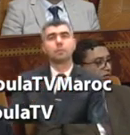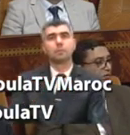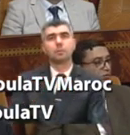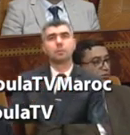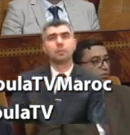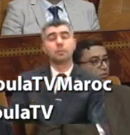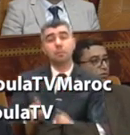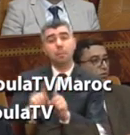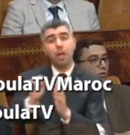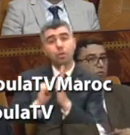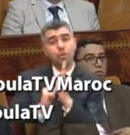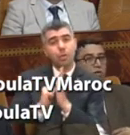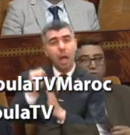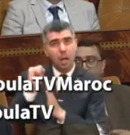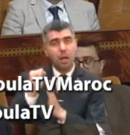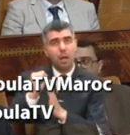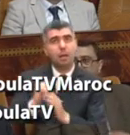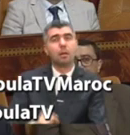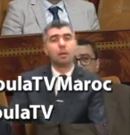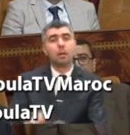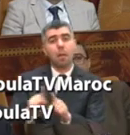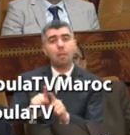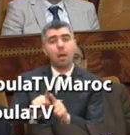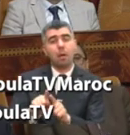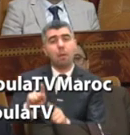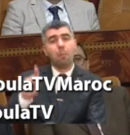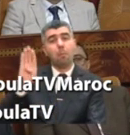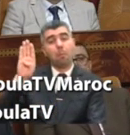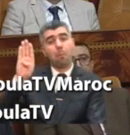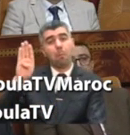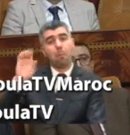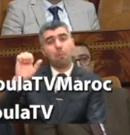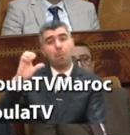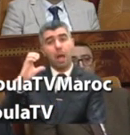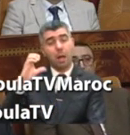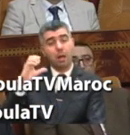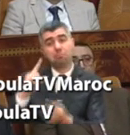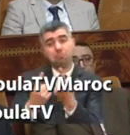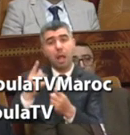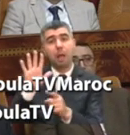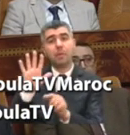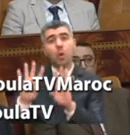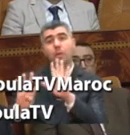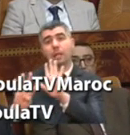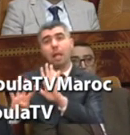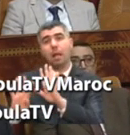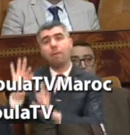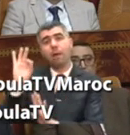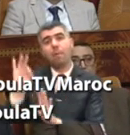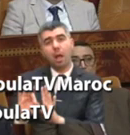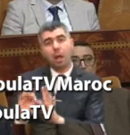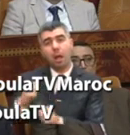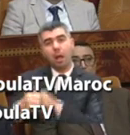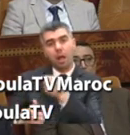نسبة النجاح في البكالوريا الذي وصل إلى 95% في السنة الفارطة،